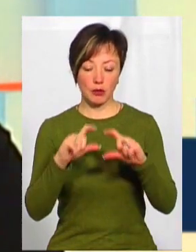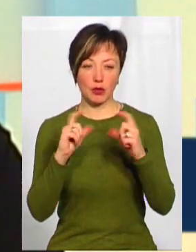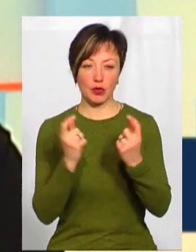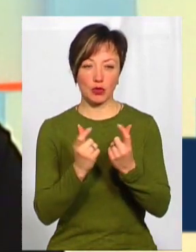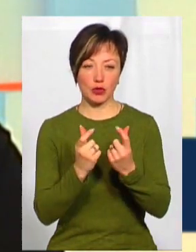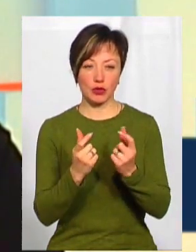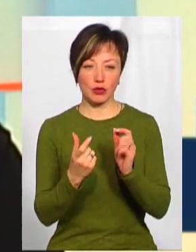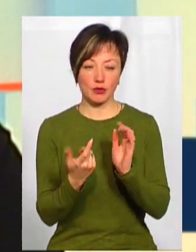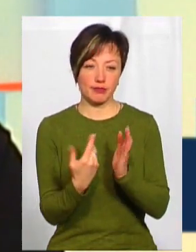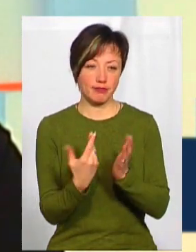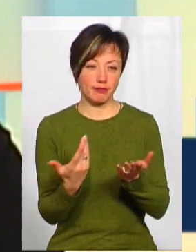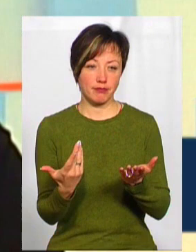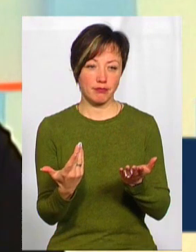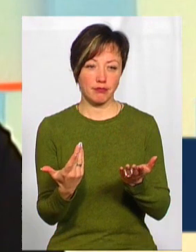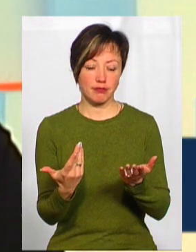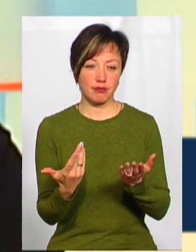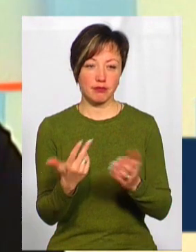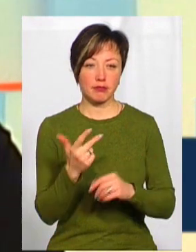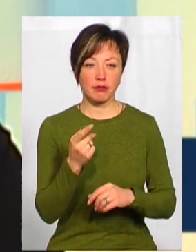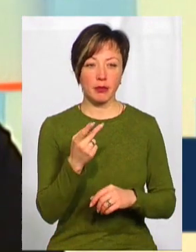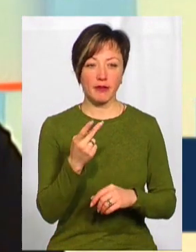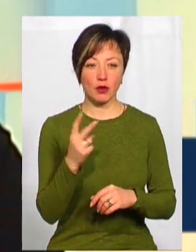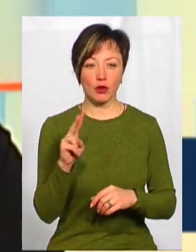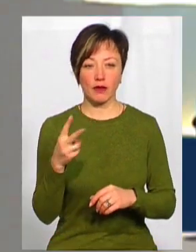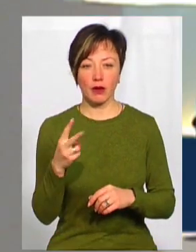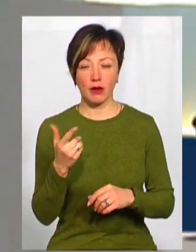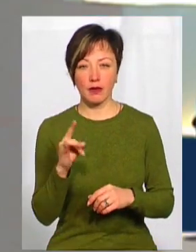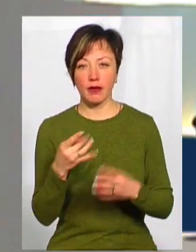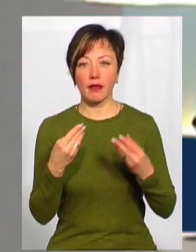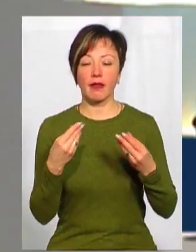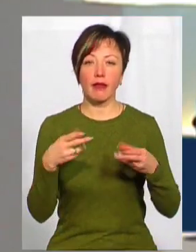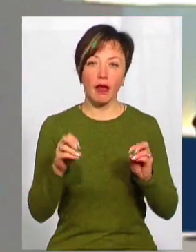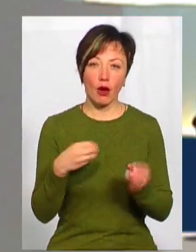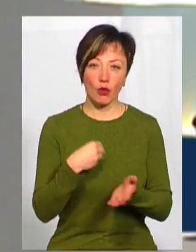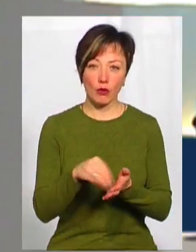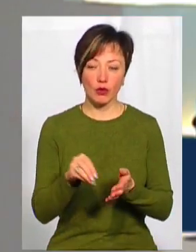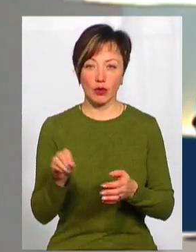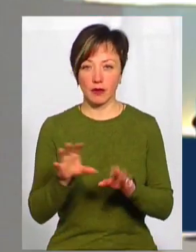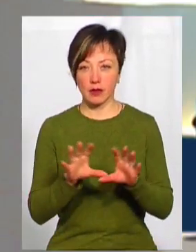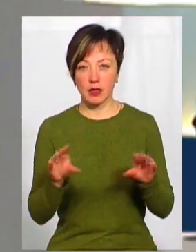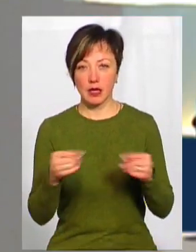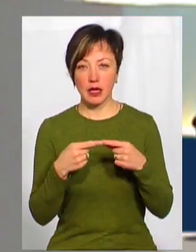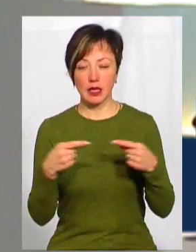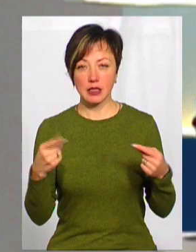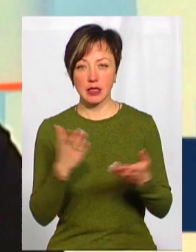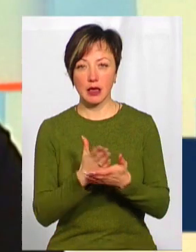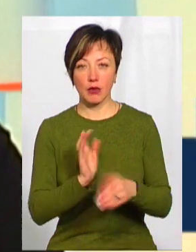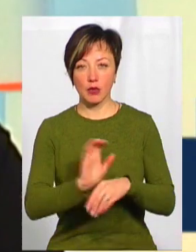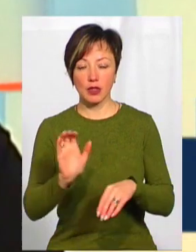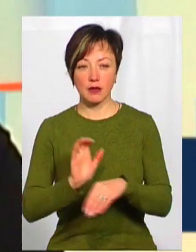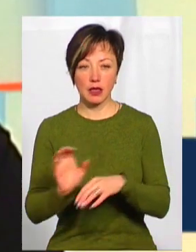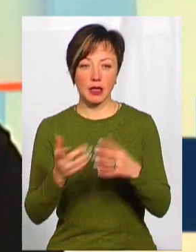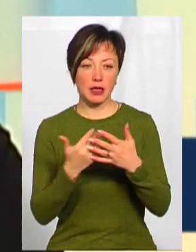бирочка коштує десь від 1,5 до 2 гривень. Залежно, де вони купують і це. Різні є поставщики,